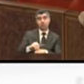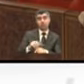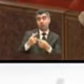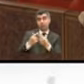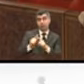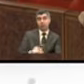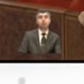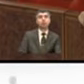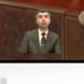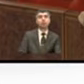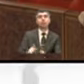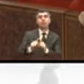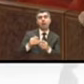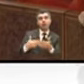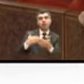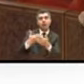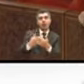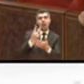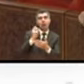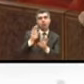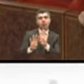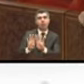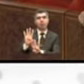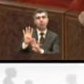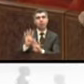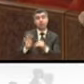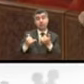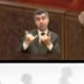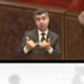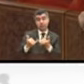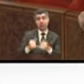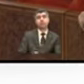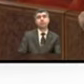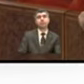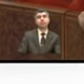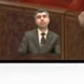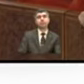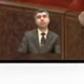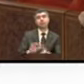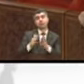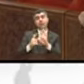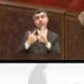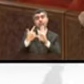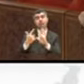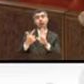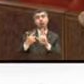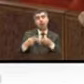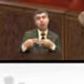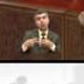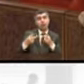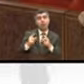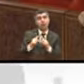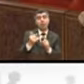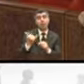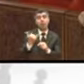ودخل حيز تنفيذ في نهاية 2014. إلى حدود اللحظة تم صدرنا 7 ديال القرارات وجوج ديال المراسيم مهمة